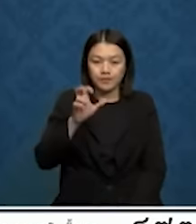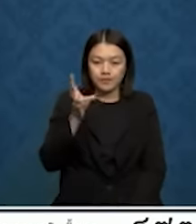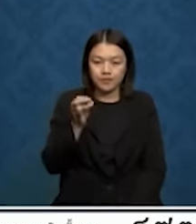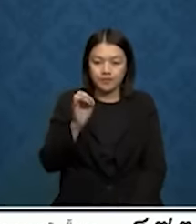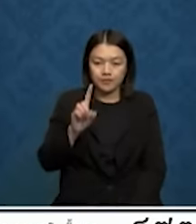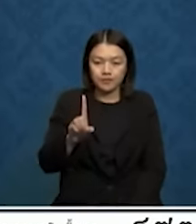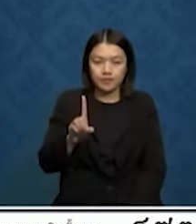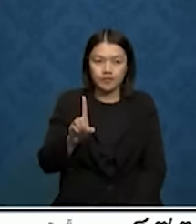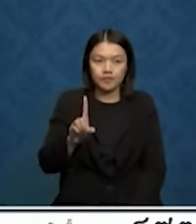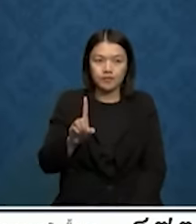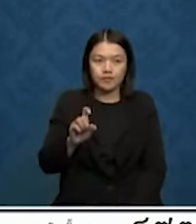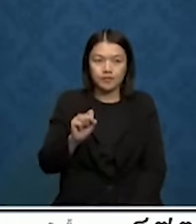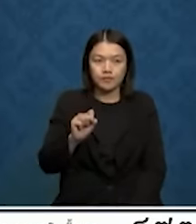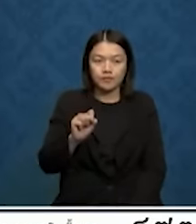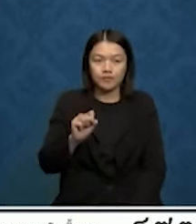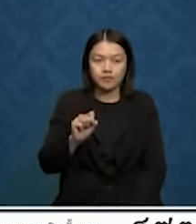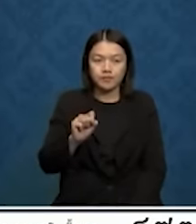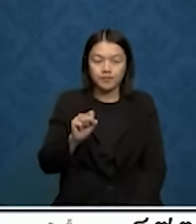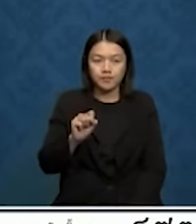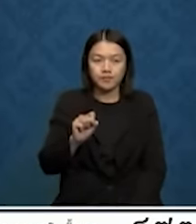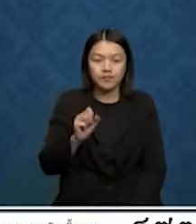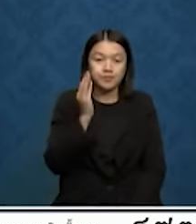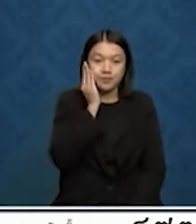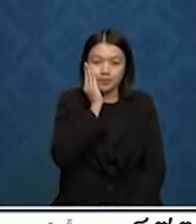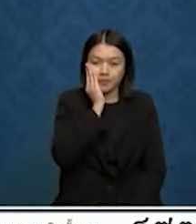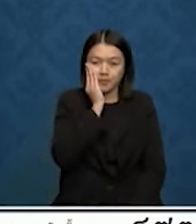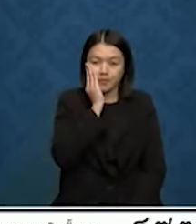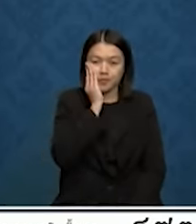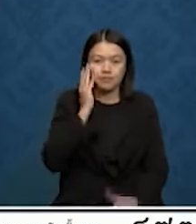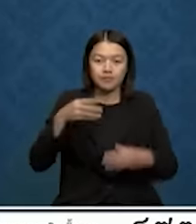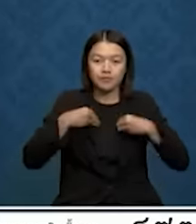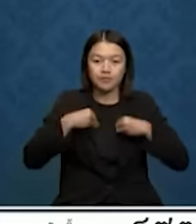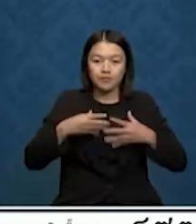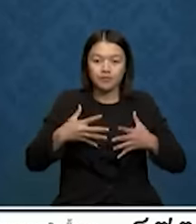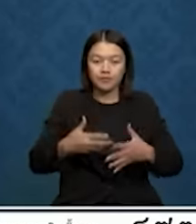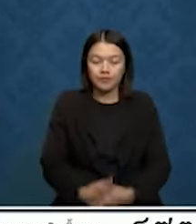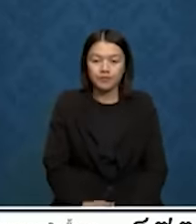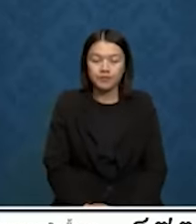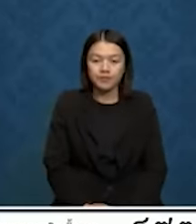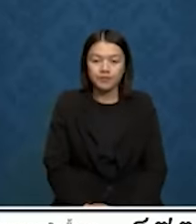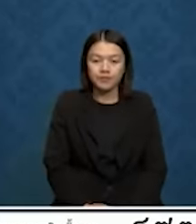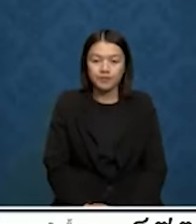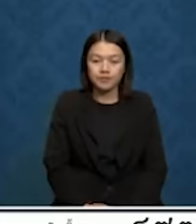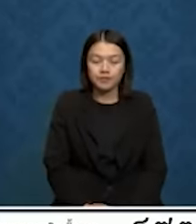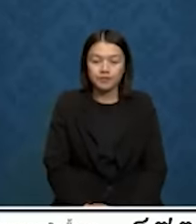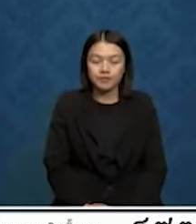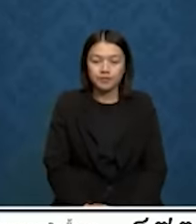371นางสาวสิริกัญญาตันสกุล ไม่เห็นชอบค่ะ